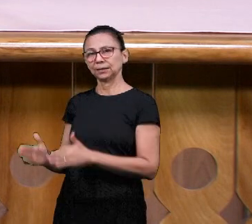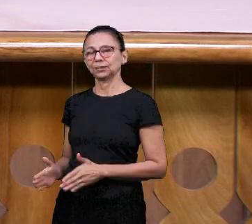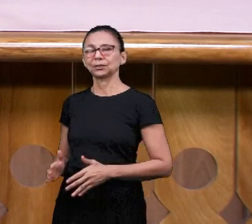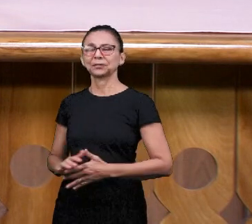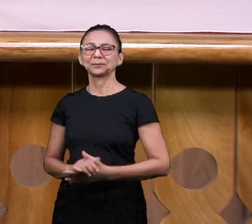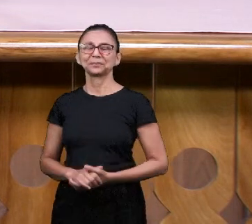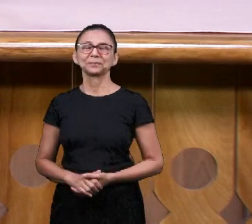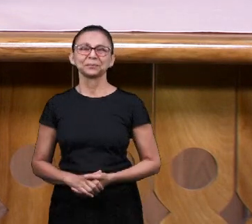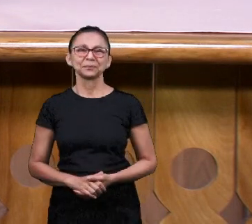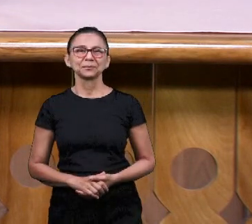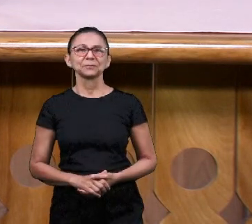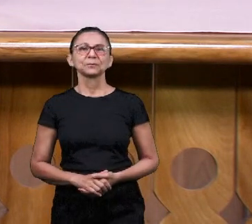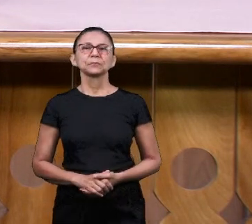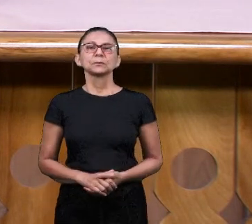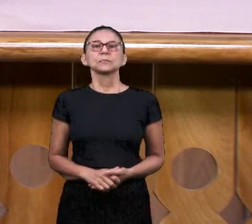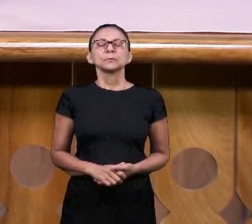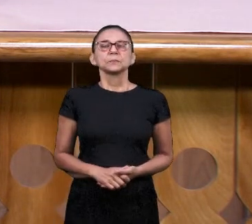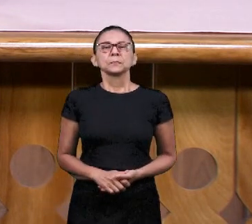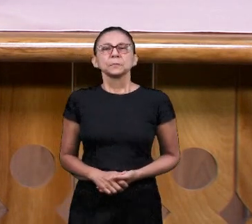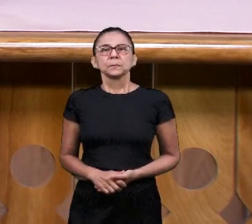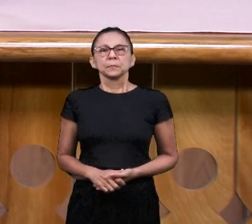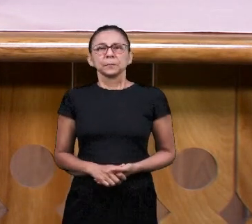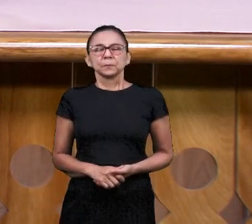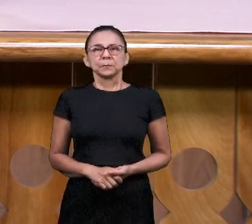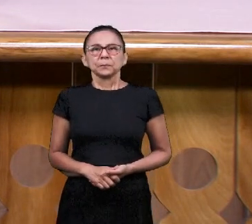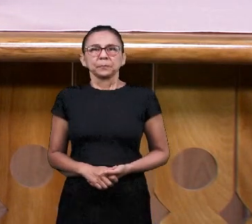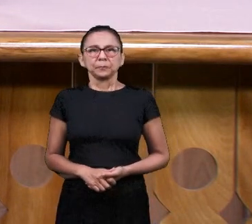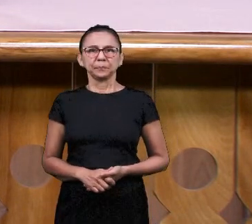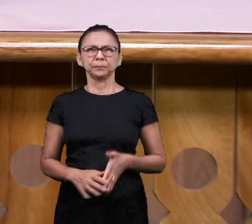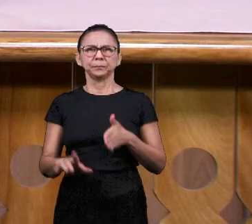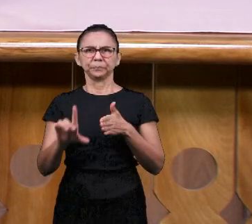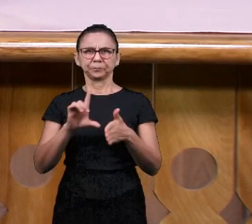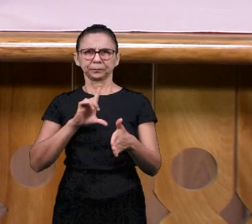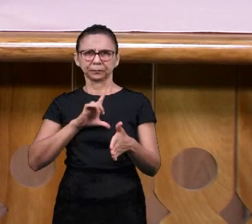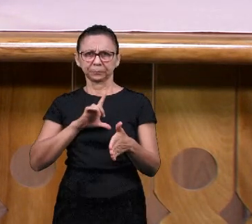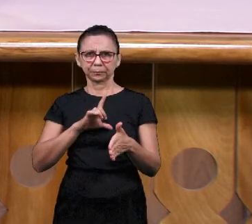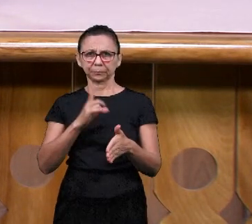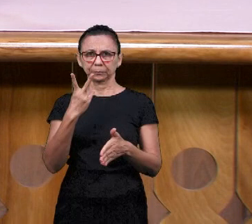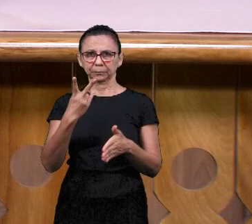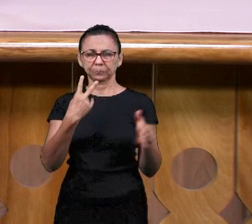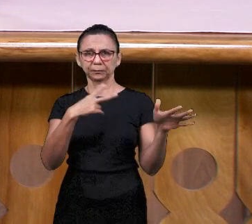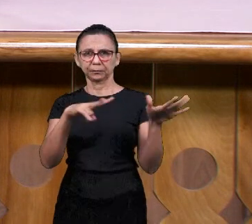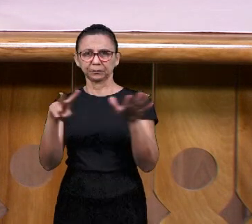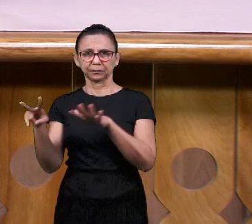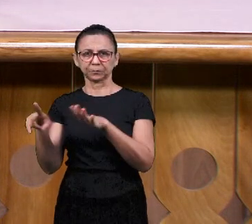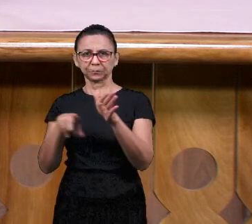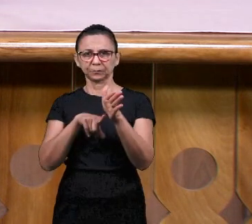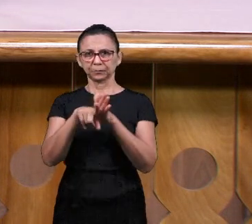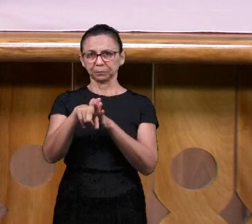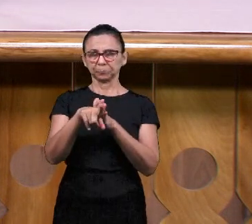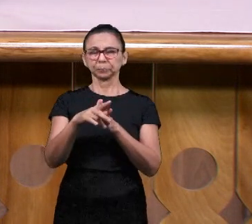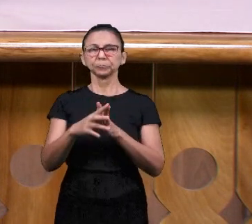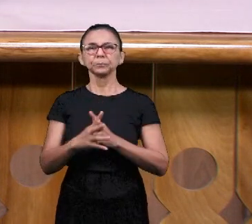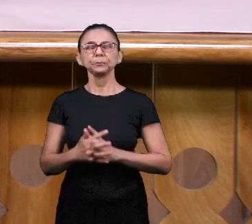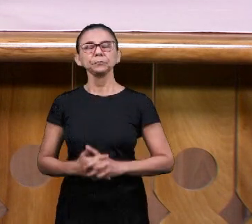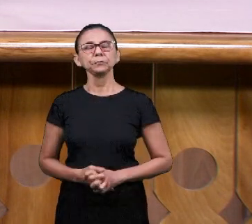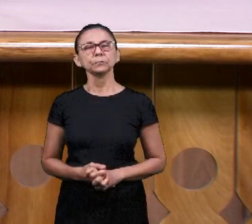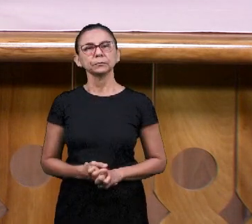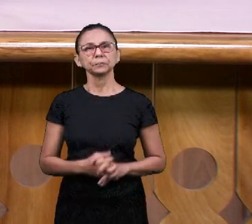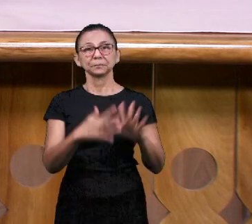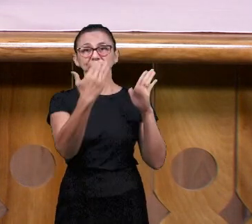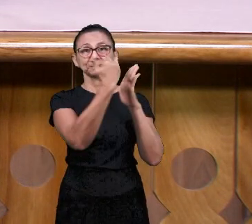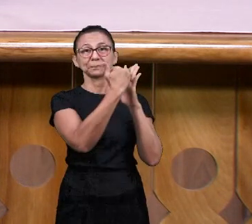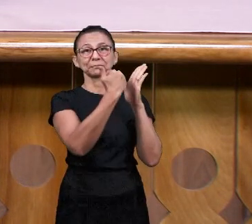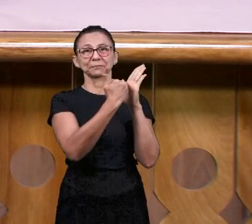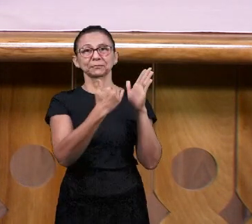déjà avertis. On anticipe les questions pour les 2 semaines. Très bien. Nous allons voir la programmation